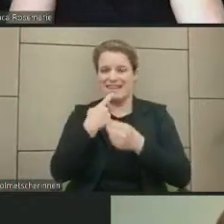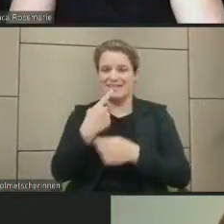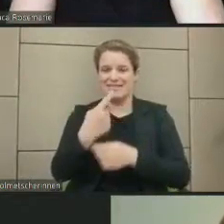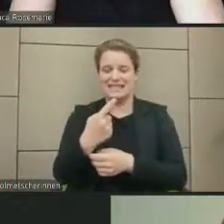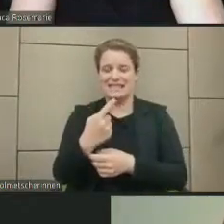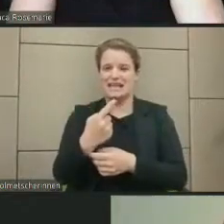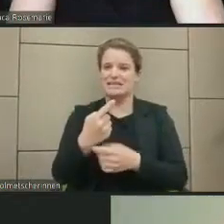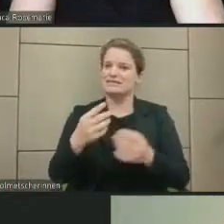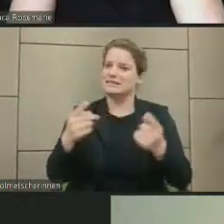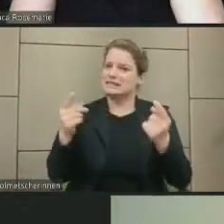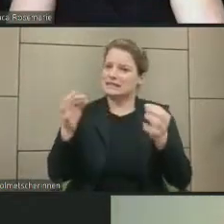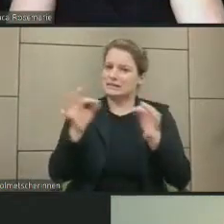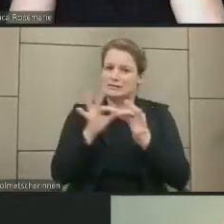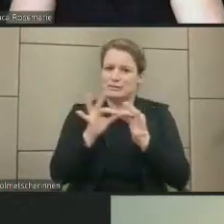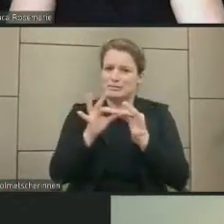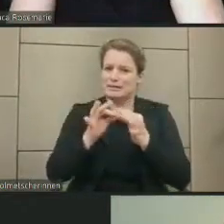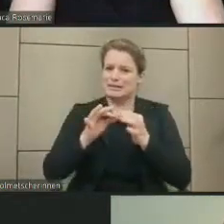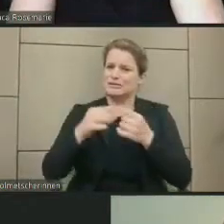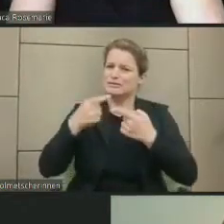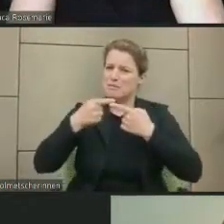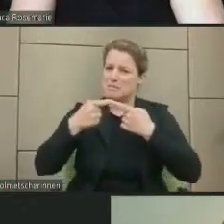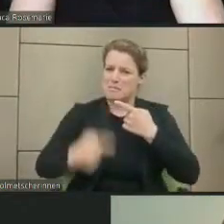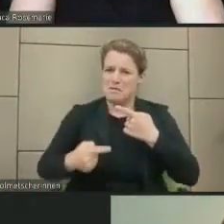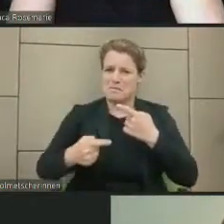furchtbar schlechte Verbindung und es